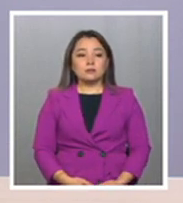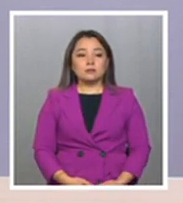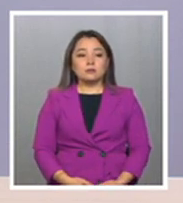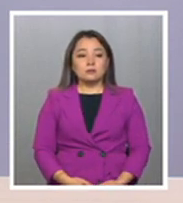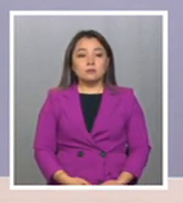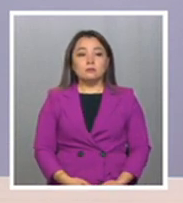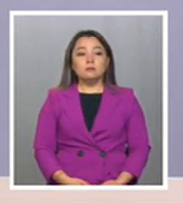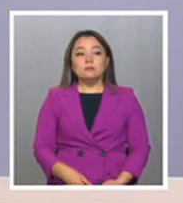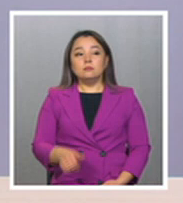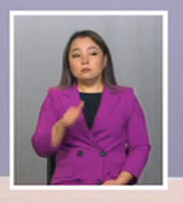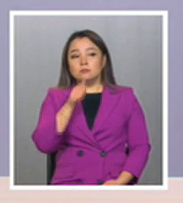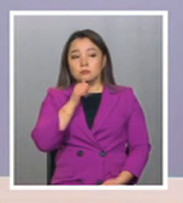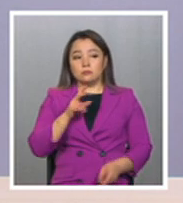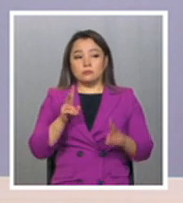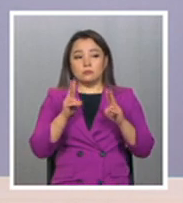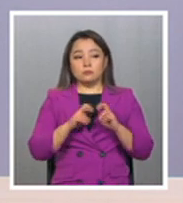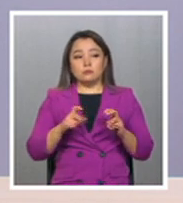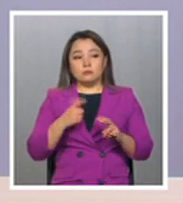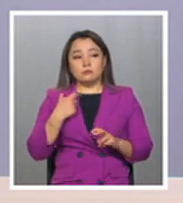Проверьте себя.